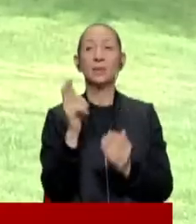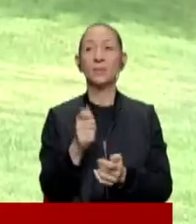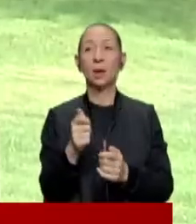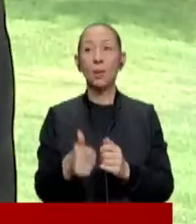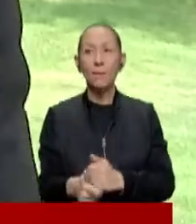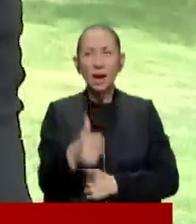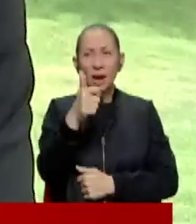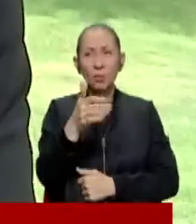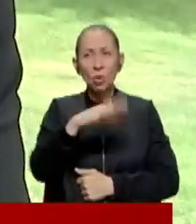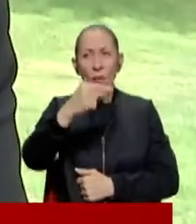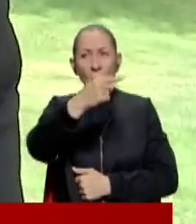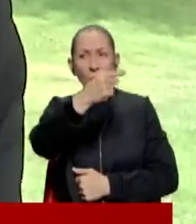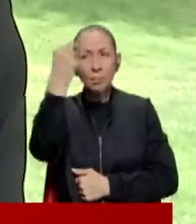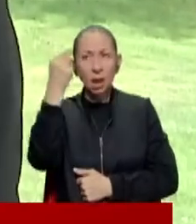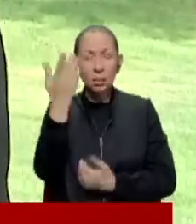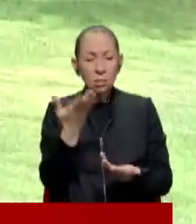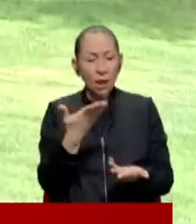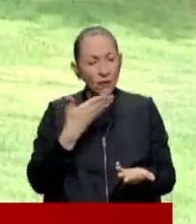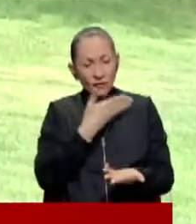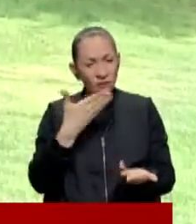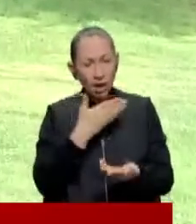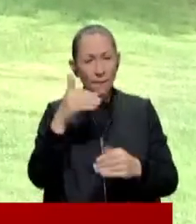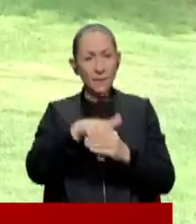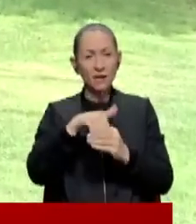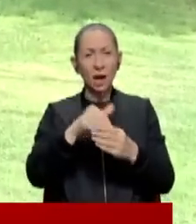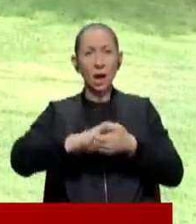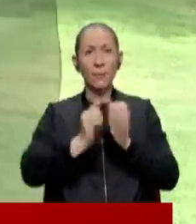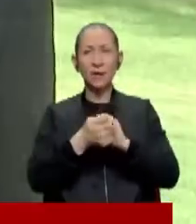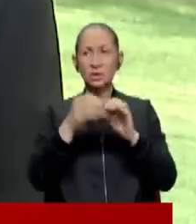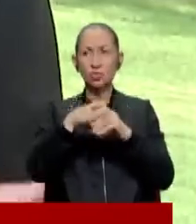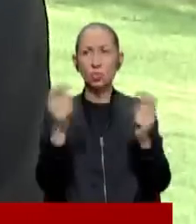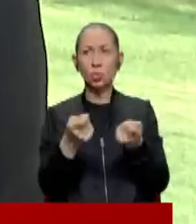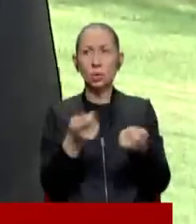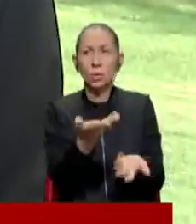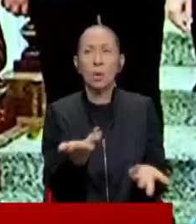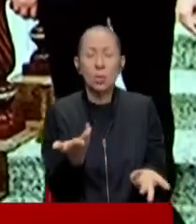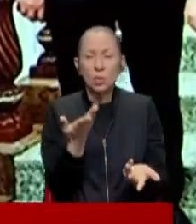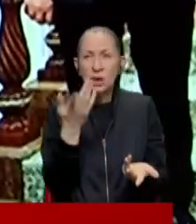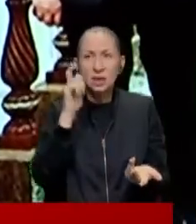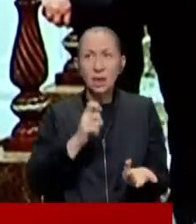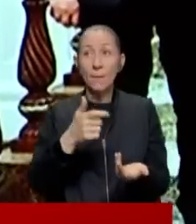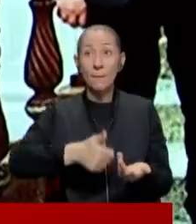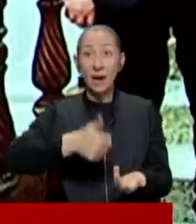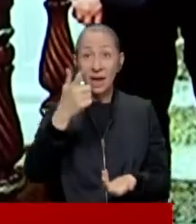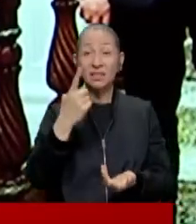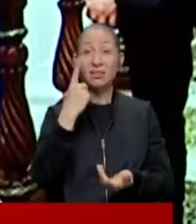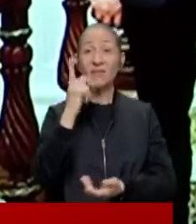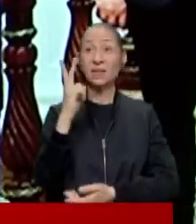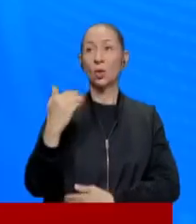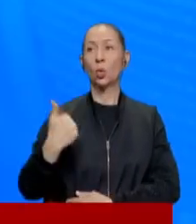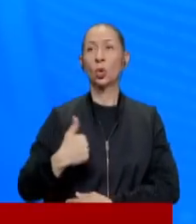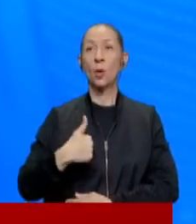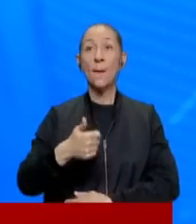Bakanlığın bütün imkanları bakanların milletvekilliği kampanyası için kullanılıyor Bu Nasıl bir rezalet bakanlıklar devletin